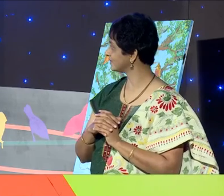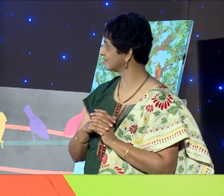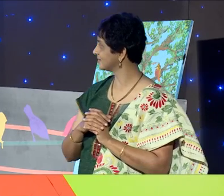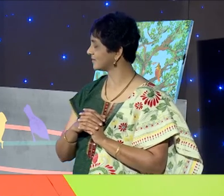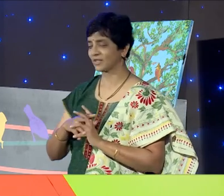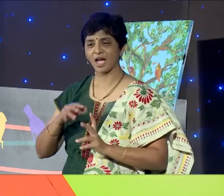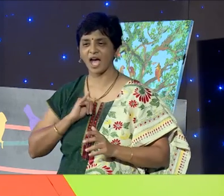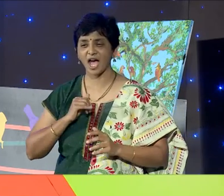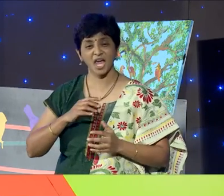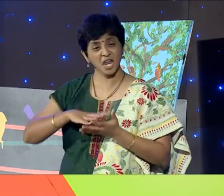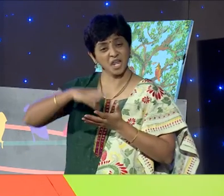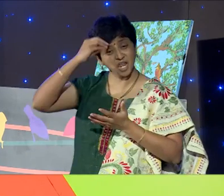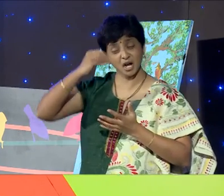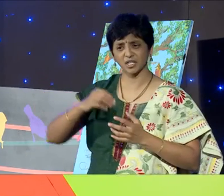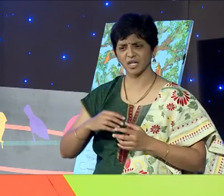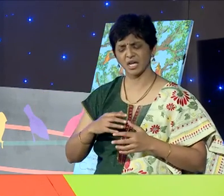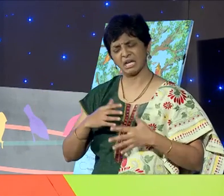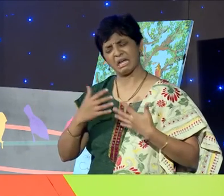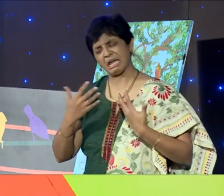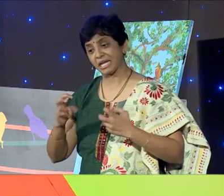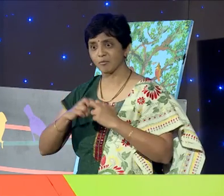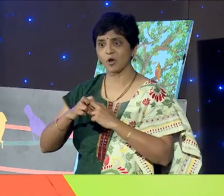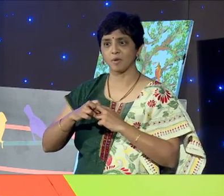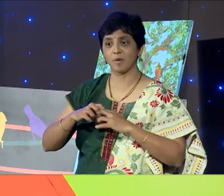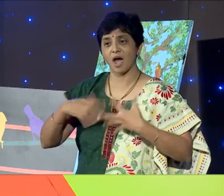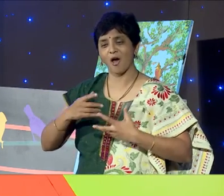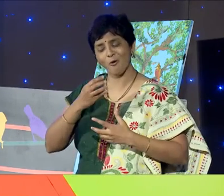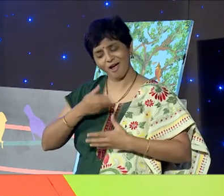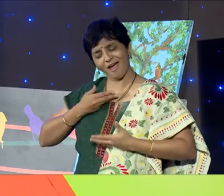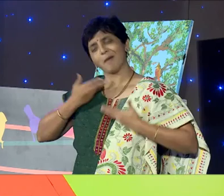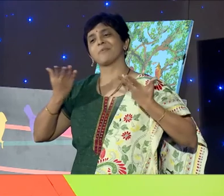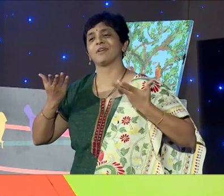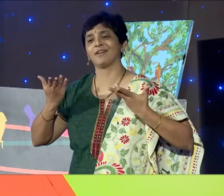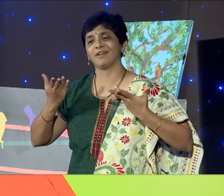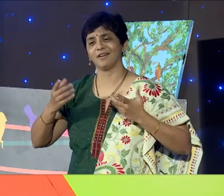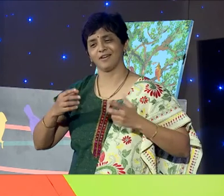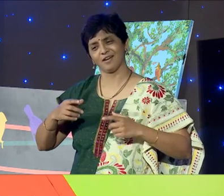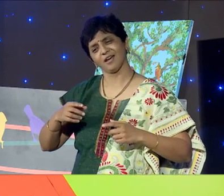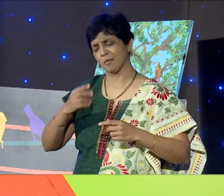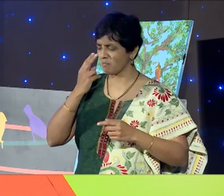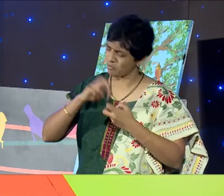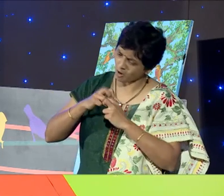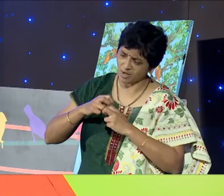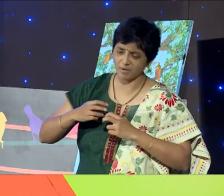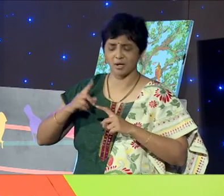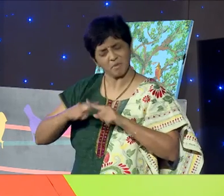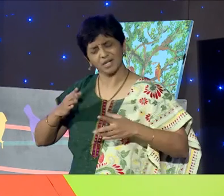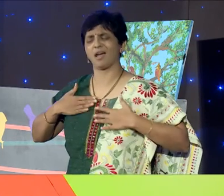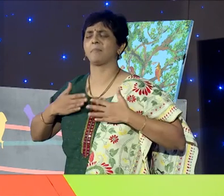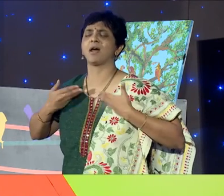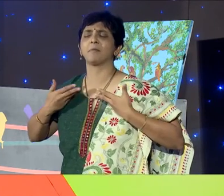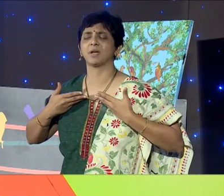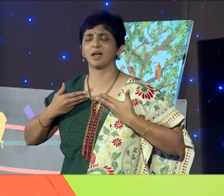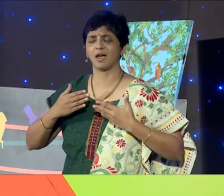है। घटाओ मत करो, जो पानी लेके बादल चलते हैं, कि घटाओ मत करो गुरुर अपने पे इतना, हमने